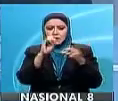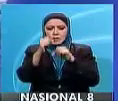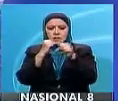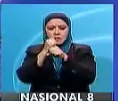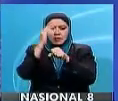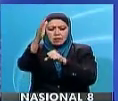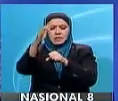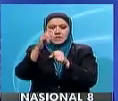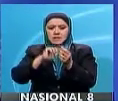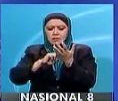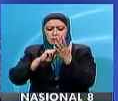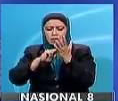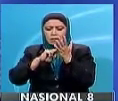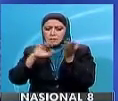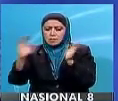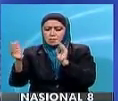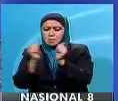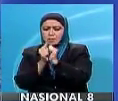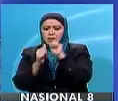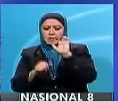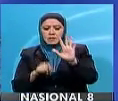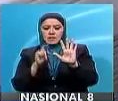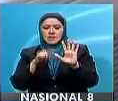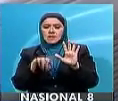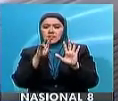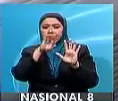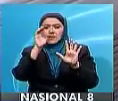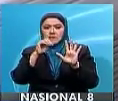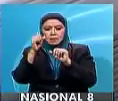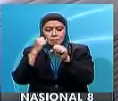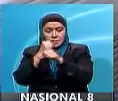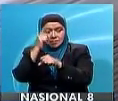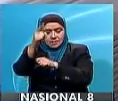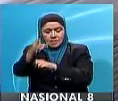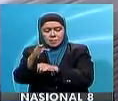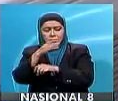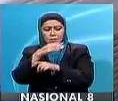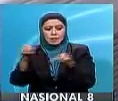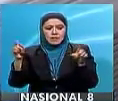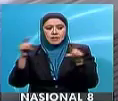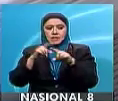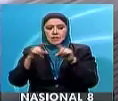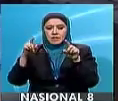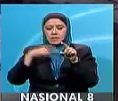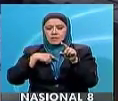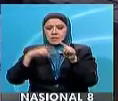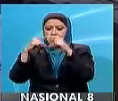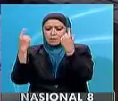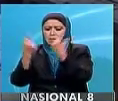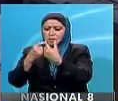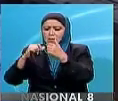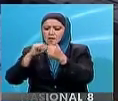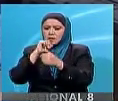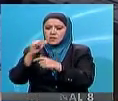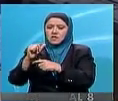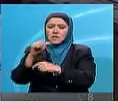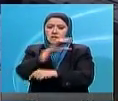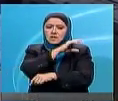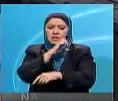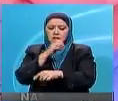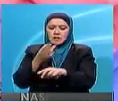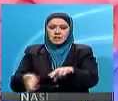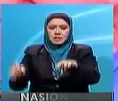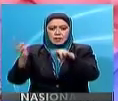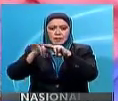berbanding 5.97% tahun ini. Namun, peratusan kenaikan gaji bagi golongan bukan eksekutif dijangka meningkat